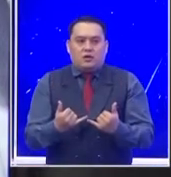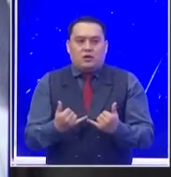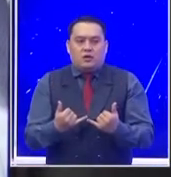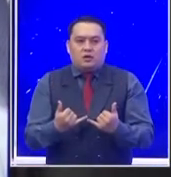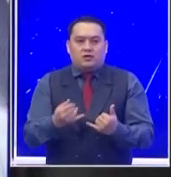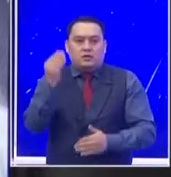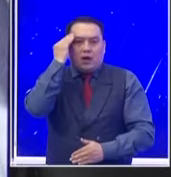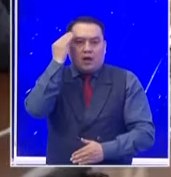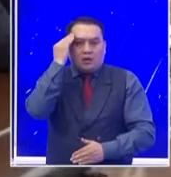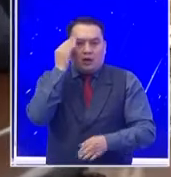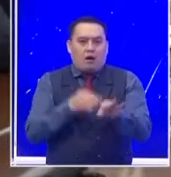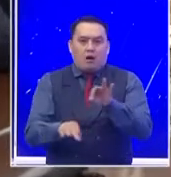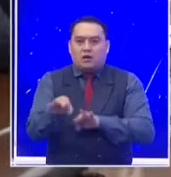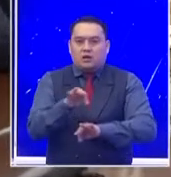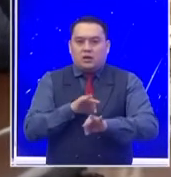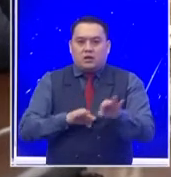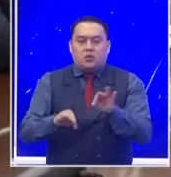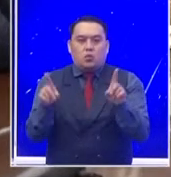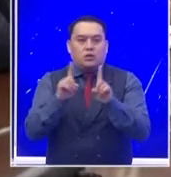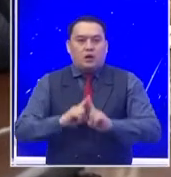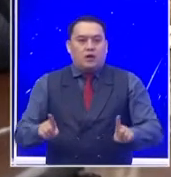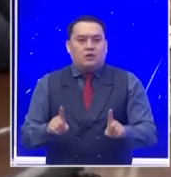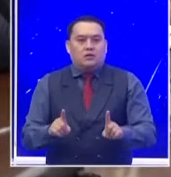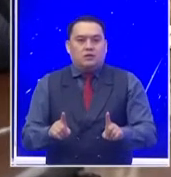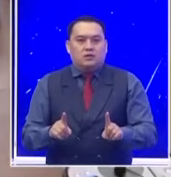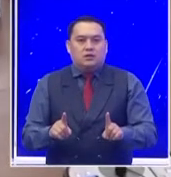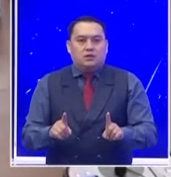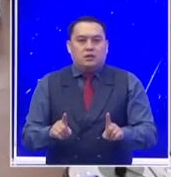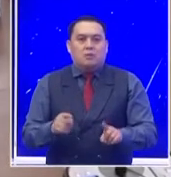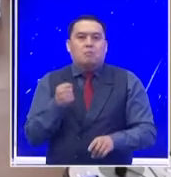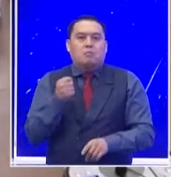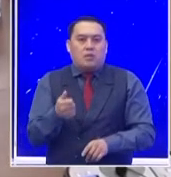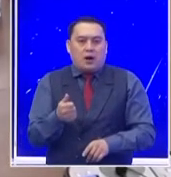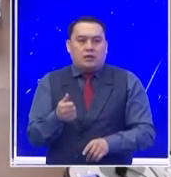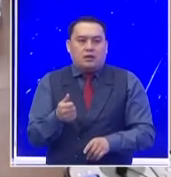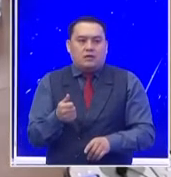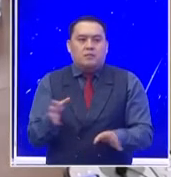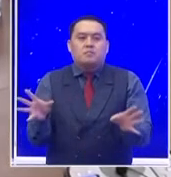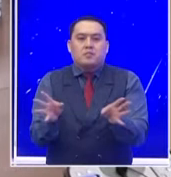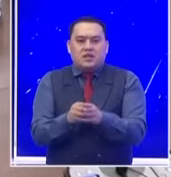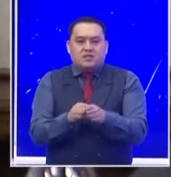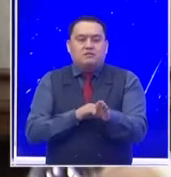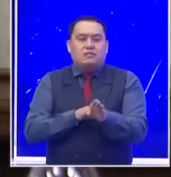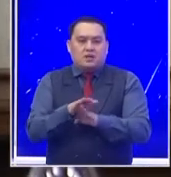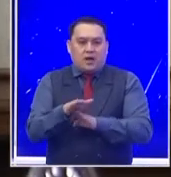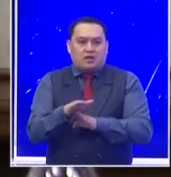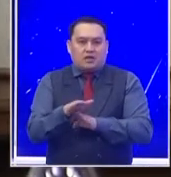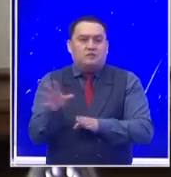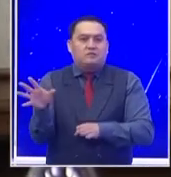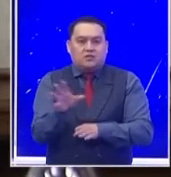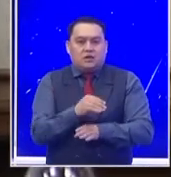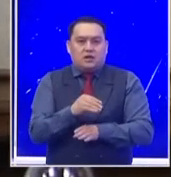талантливый архитектор архитектор талантливых мало не сегодня реализовывать все